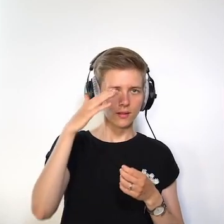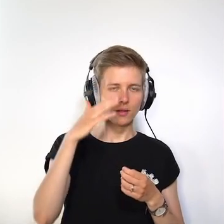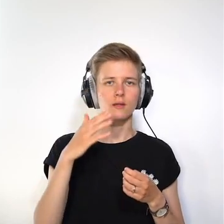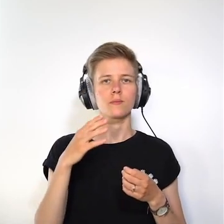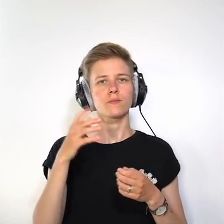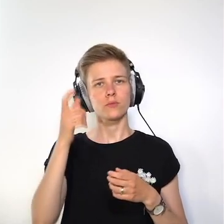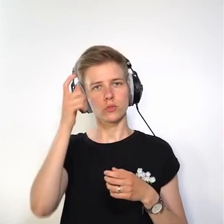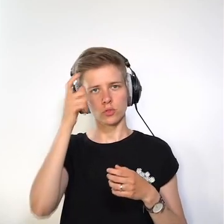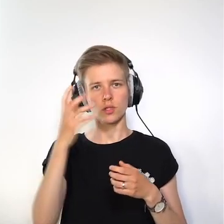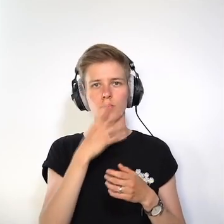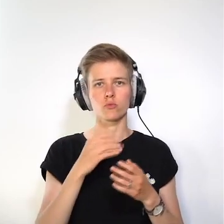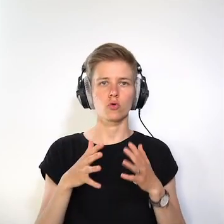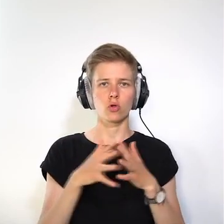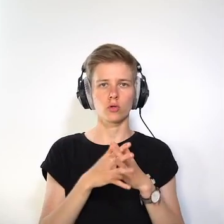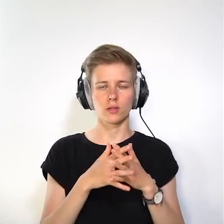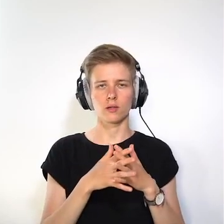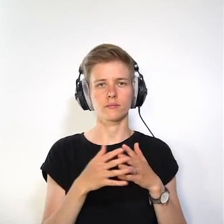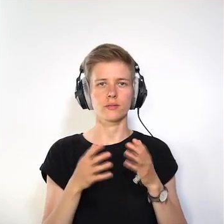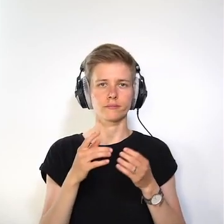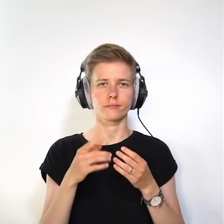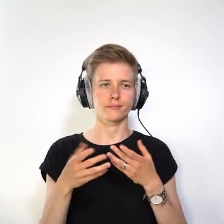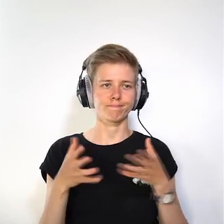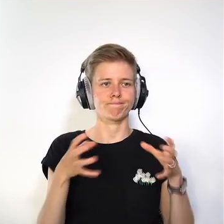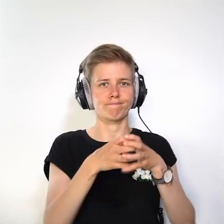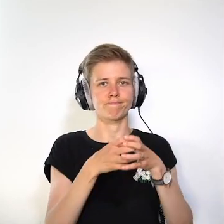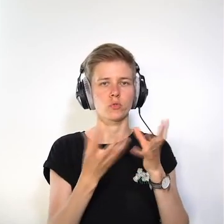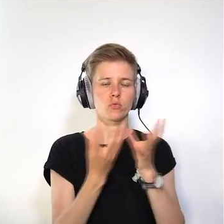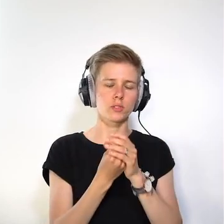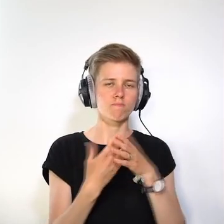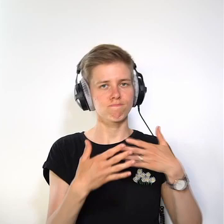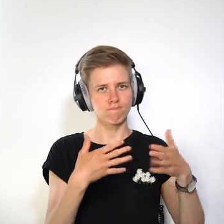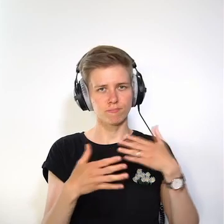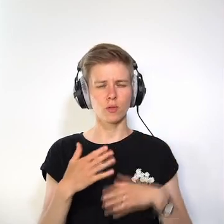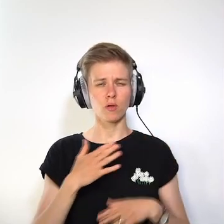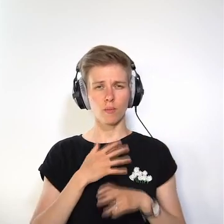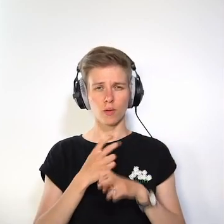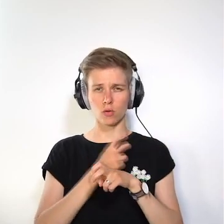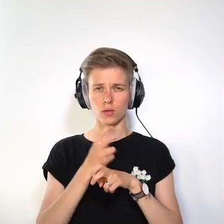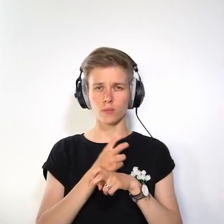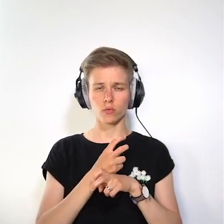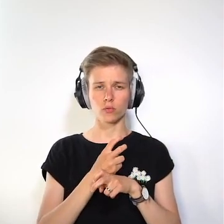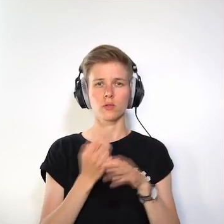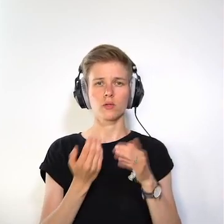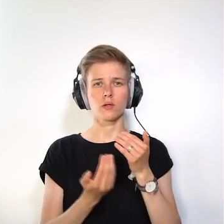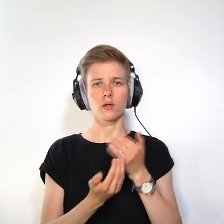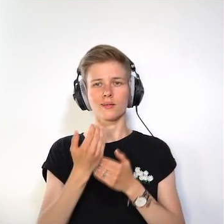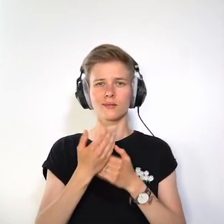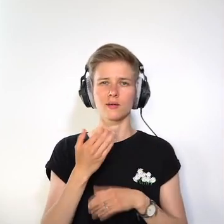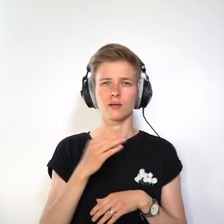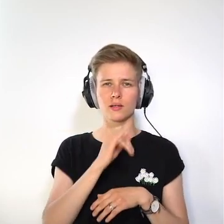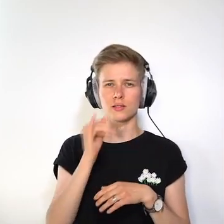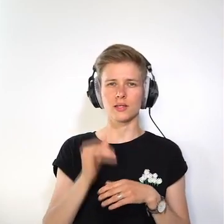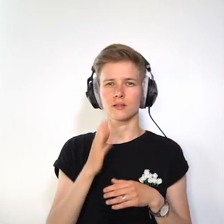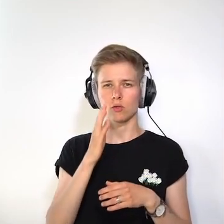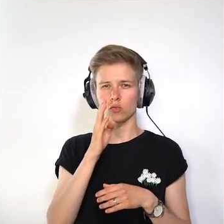tiimi tekee yhdessä työtä. Ja mun kokemus on se, että tämmöinen keskustelu asiakkaiden seksuaalista suuntautumisesta, niin